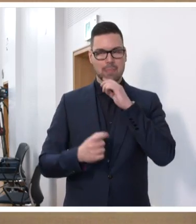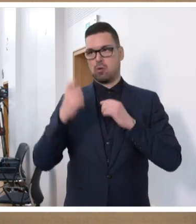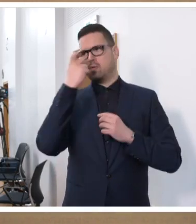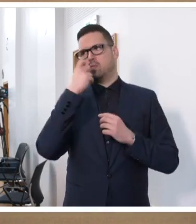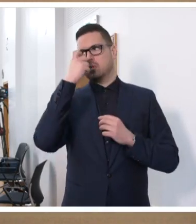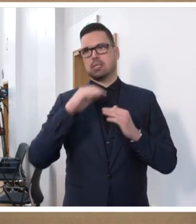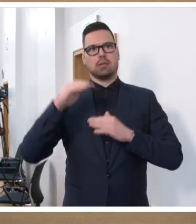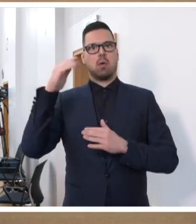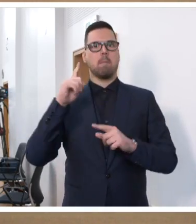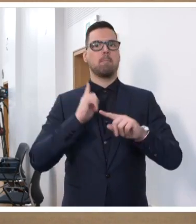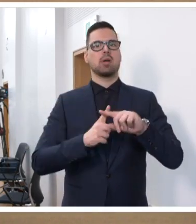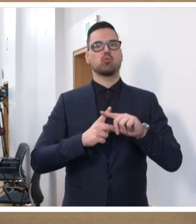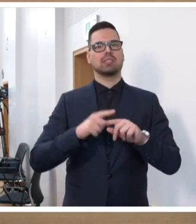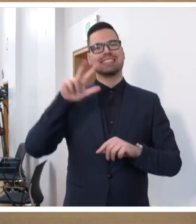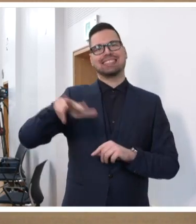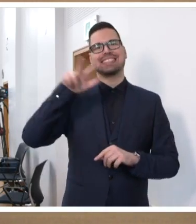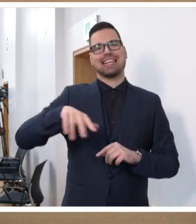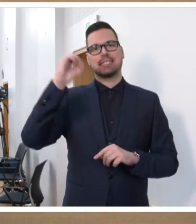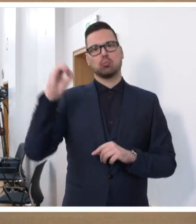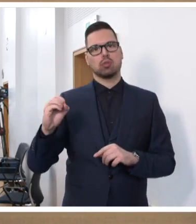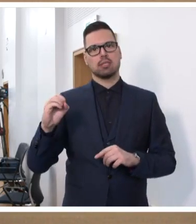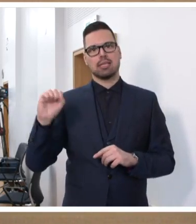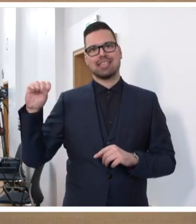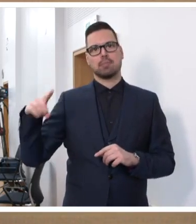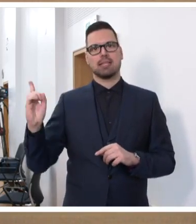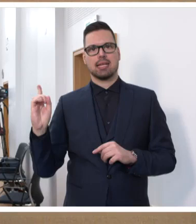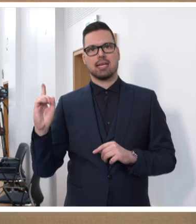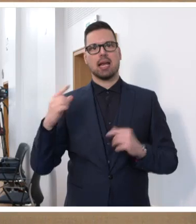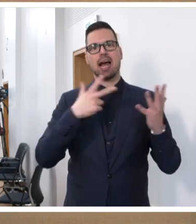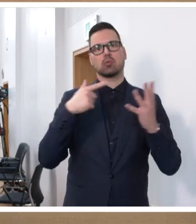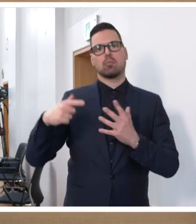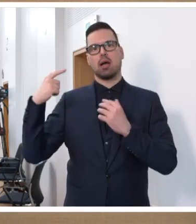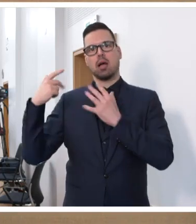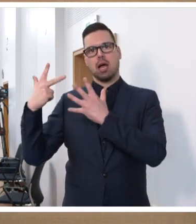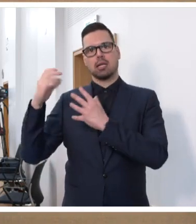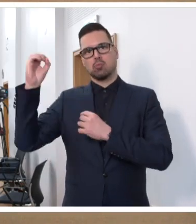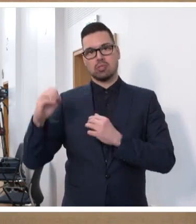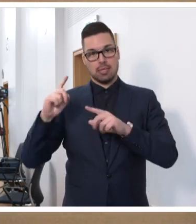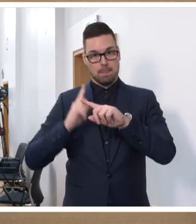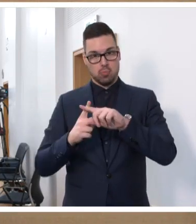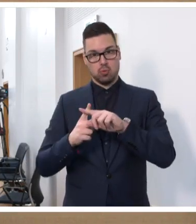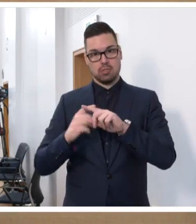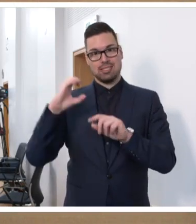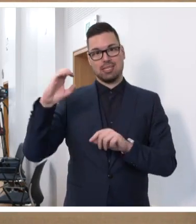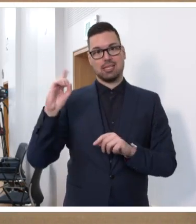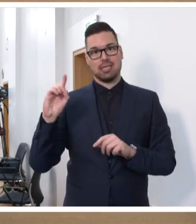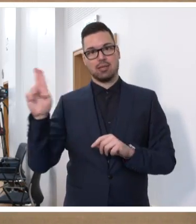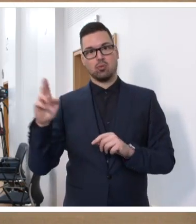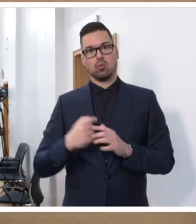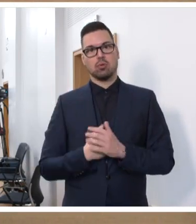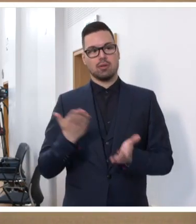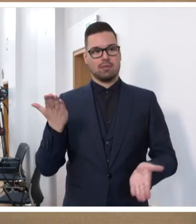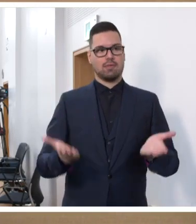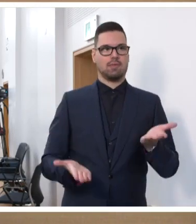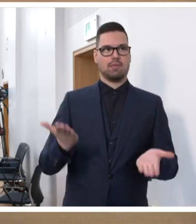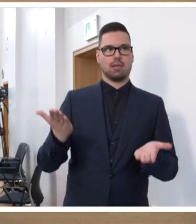Differenz von plus 13,4% für die SPD, plus 8,8% für die CDU und im Vergleich